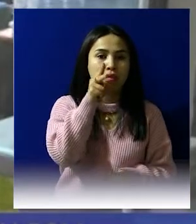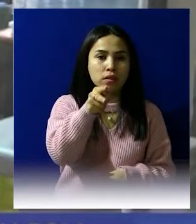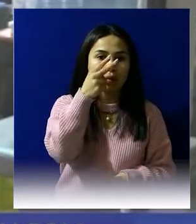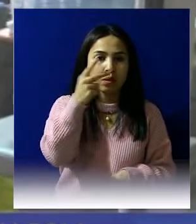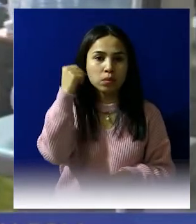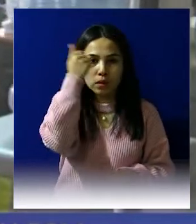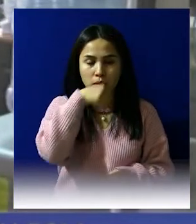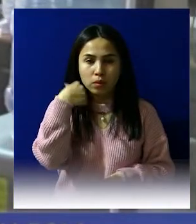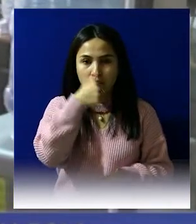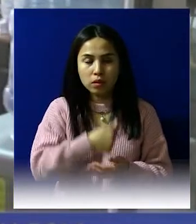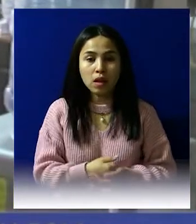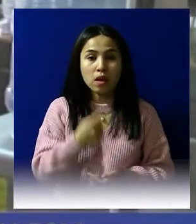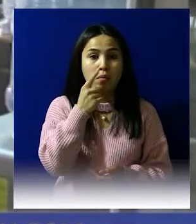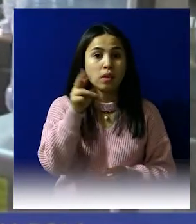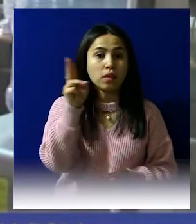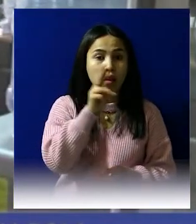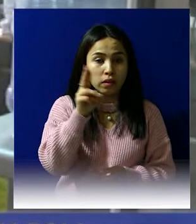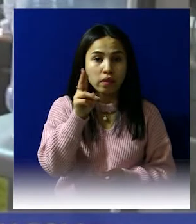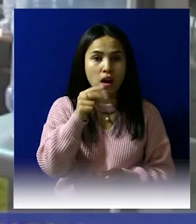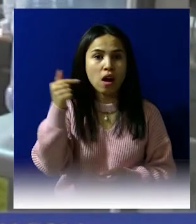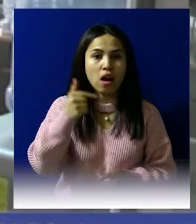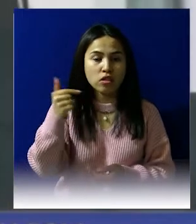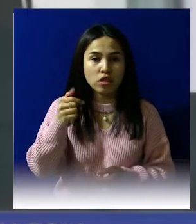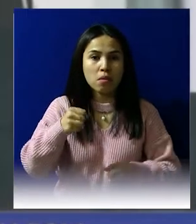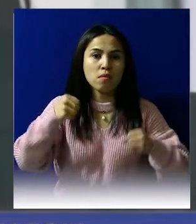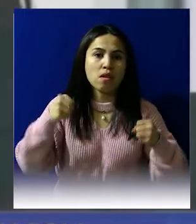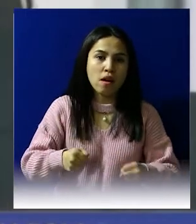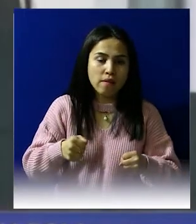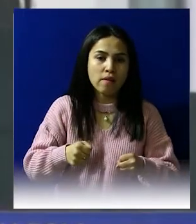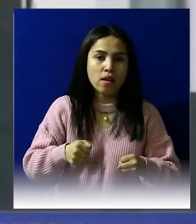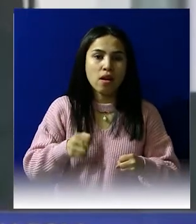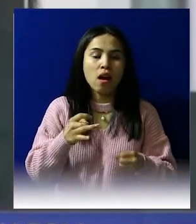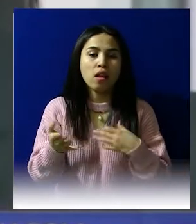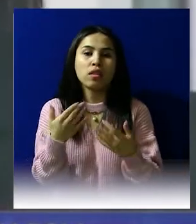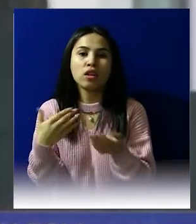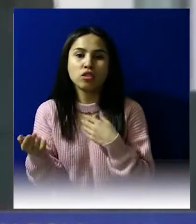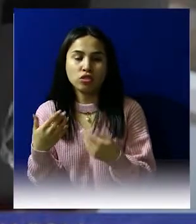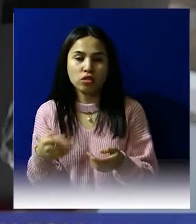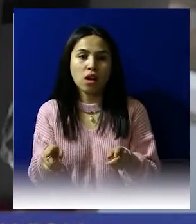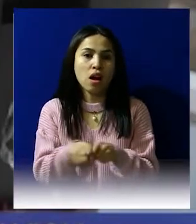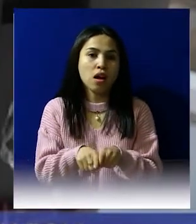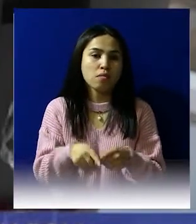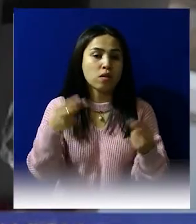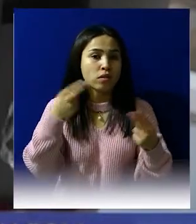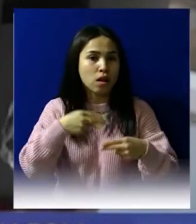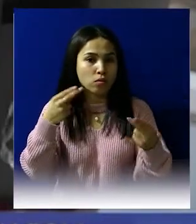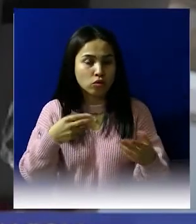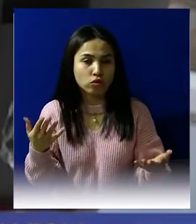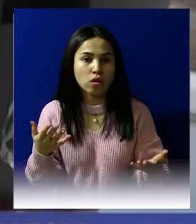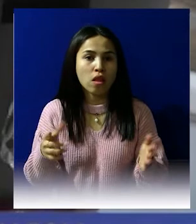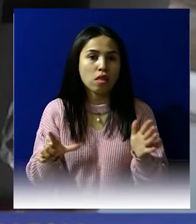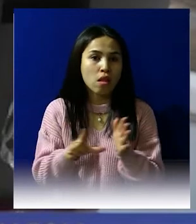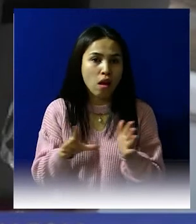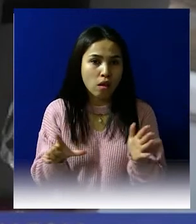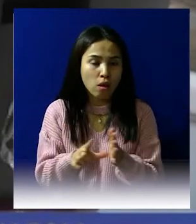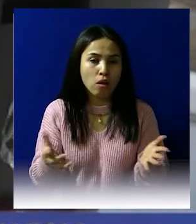Вышеуказанные нормы вступили в силу с 1 января 2021 года. Соответственно, с 1 января в гражданско-правовых и административных